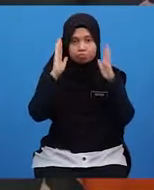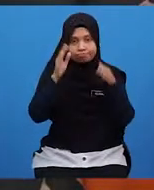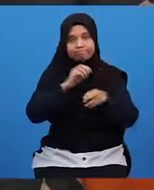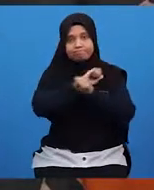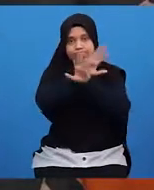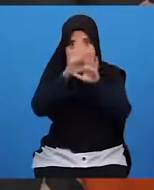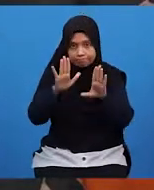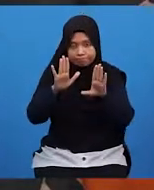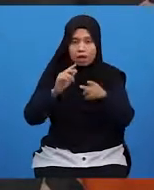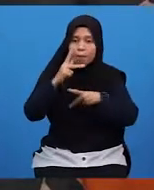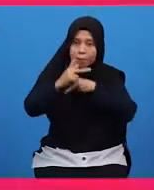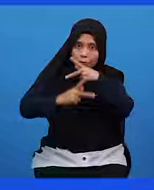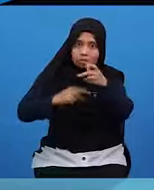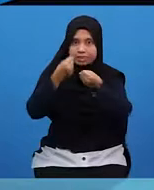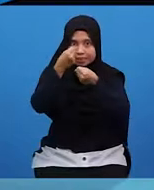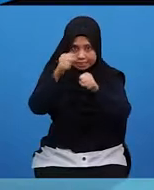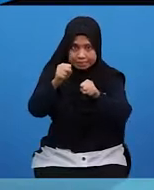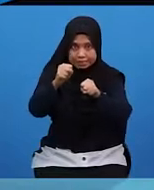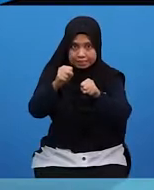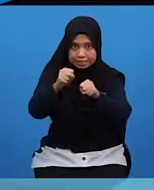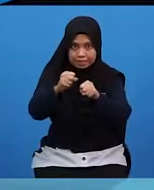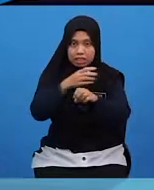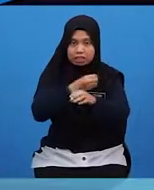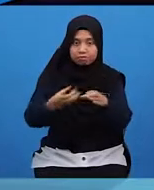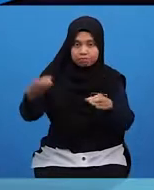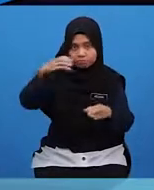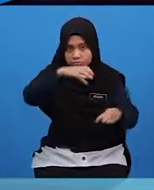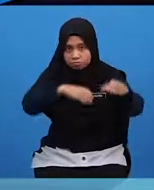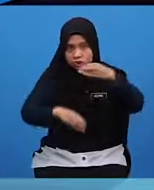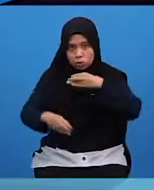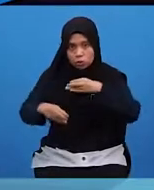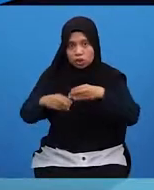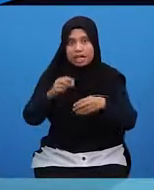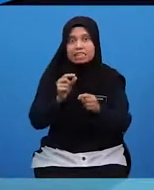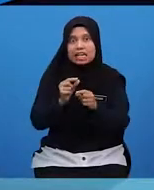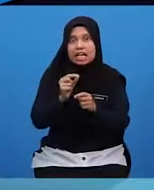menerangkan tajuk proses penyediaan dan campuran lilin batik terap.